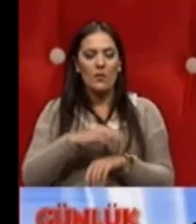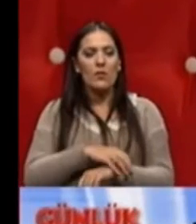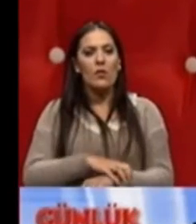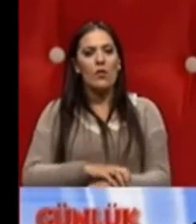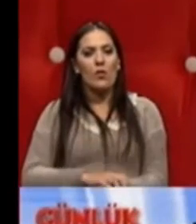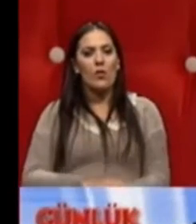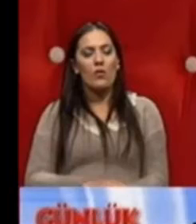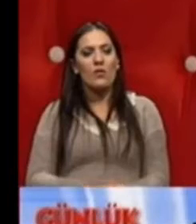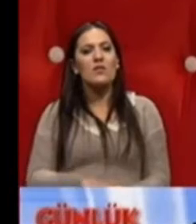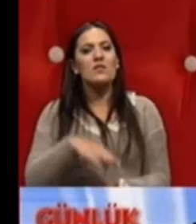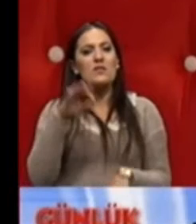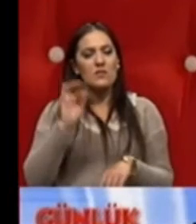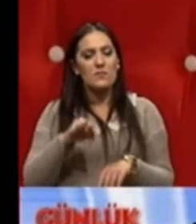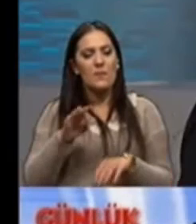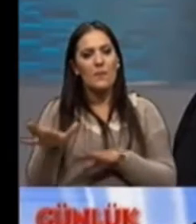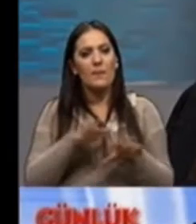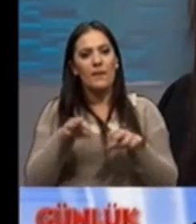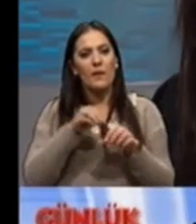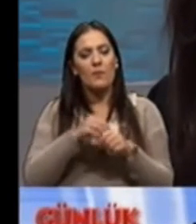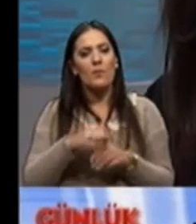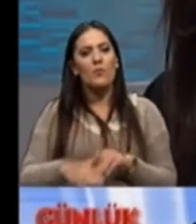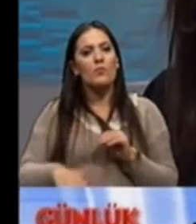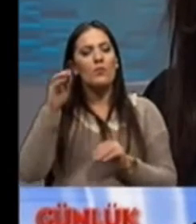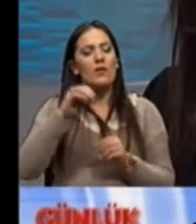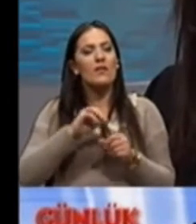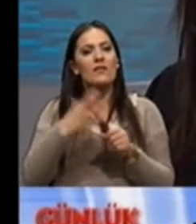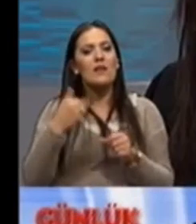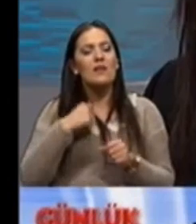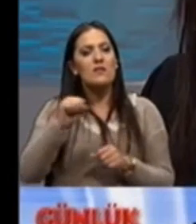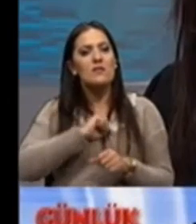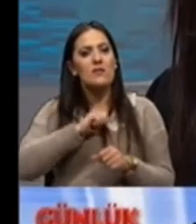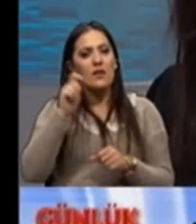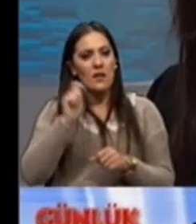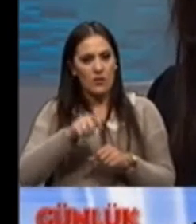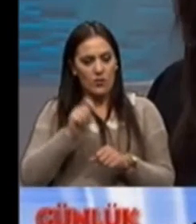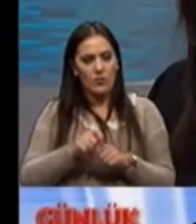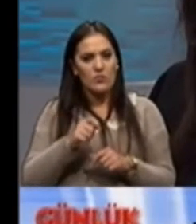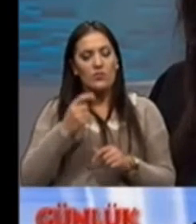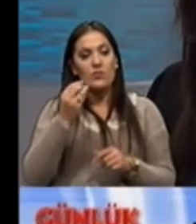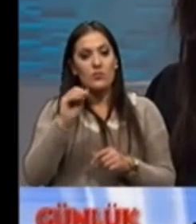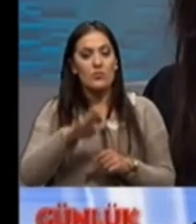Şimdi depremden büyükler nasıl endişe duyuyor, kaygı duyuyorsa, çocuklar da